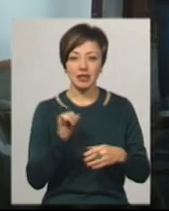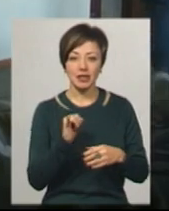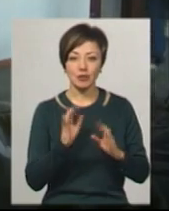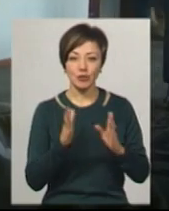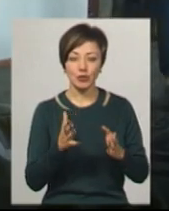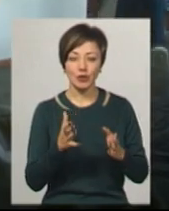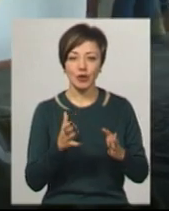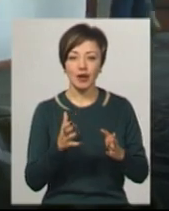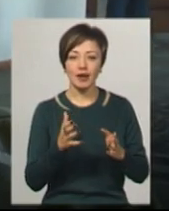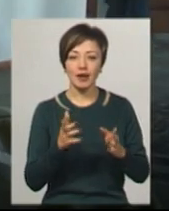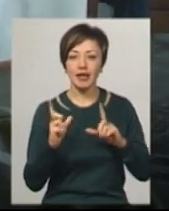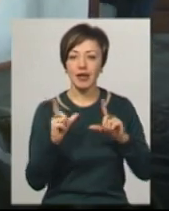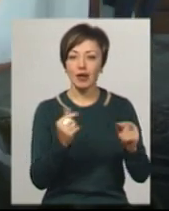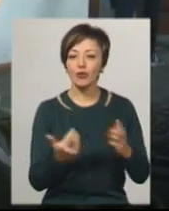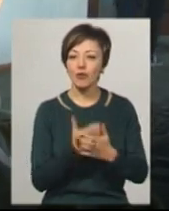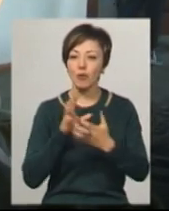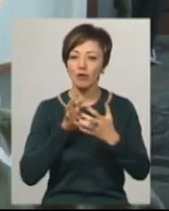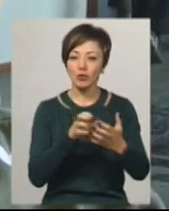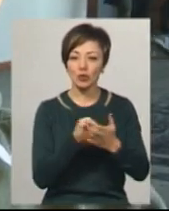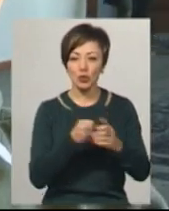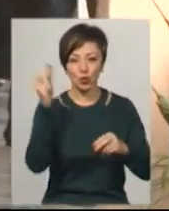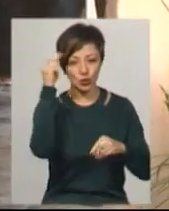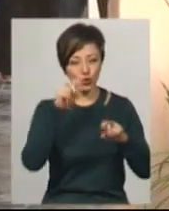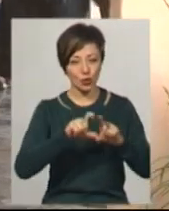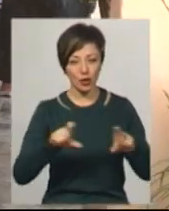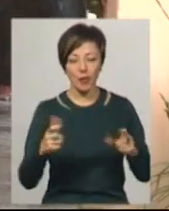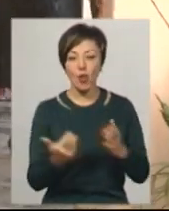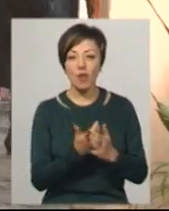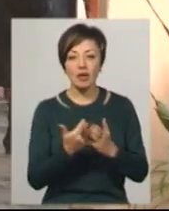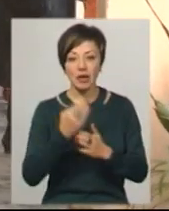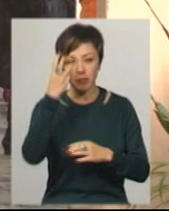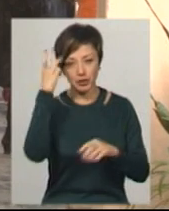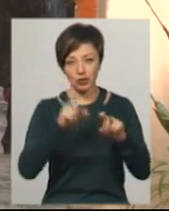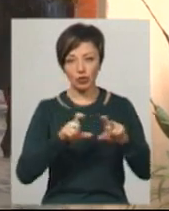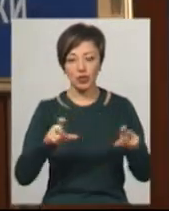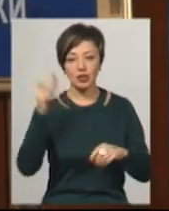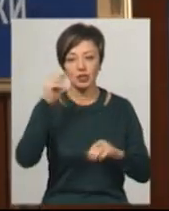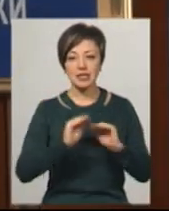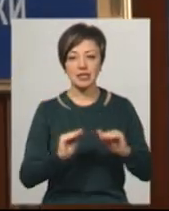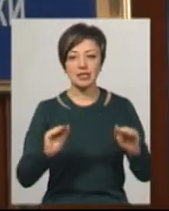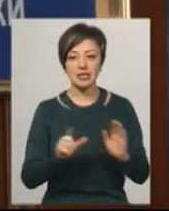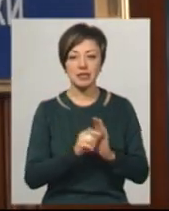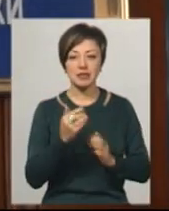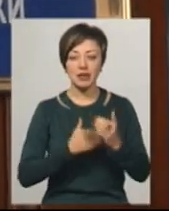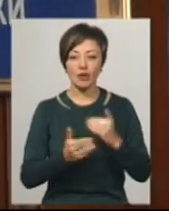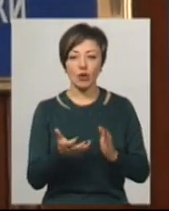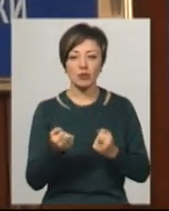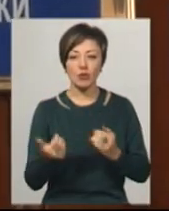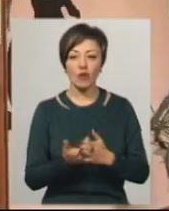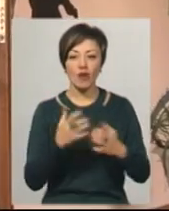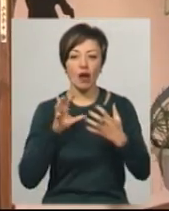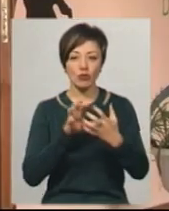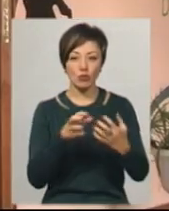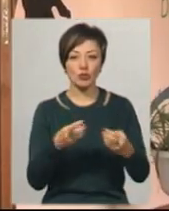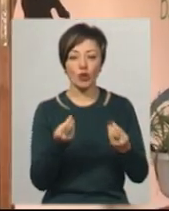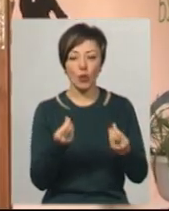на новому автобусі до школи. Новина про те, що Хмельницька школа, де навчаються діти з інвалідністю, отримає новий автобус